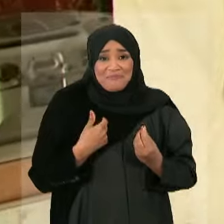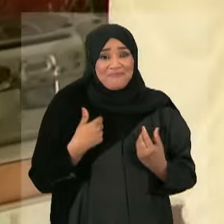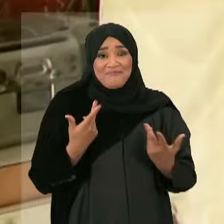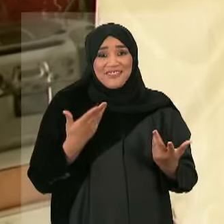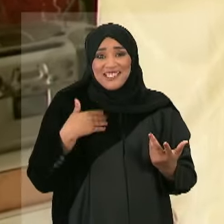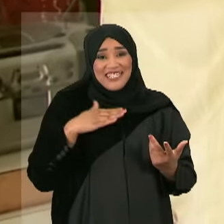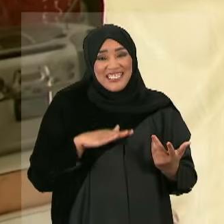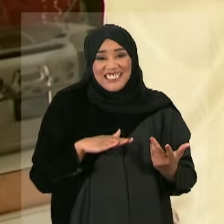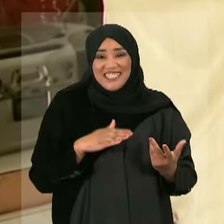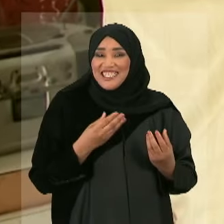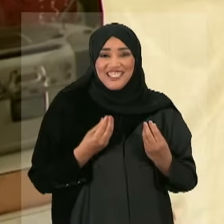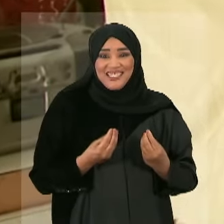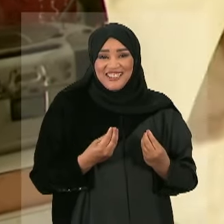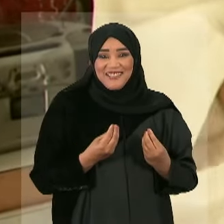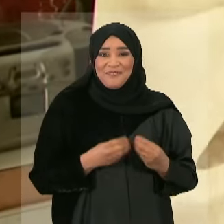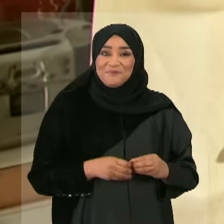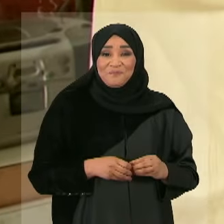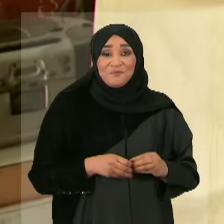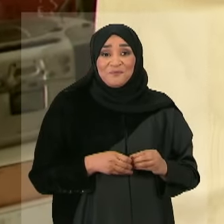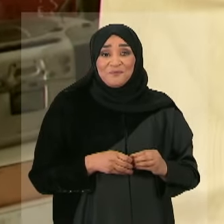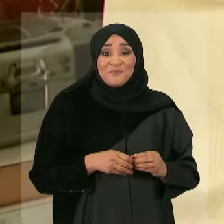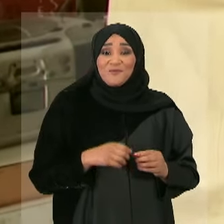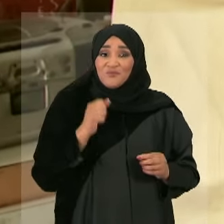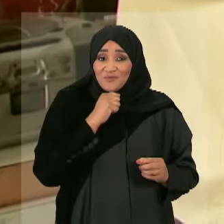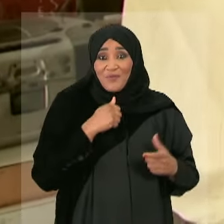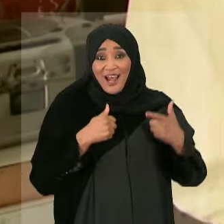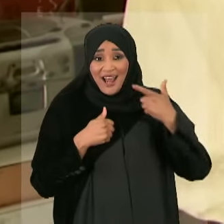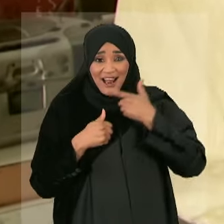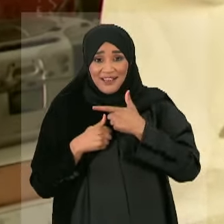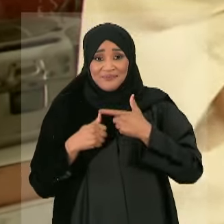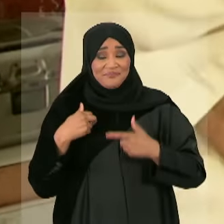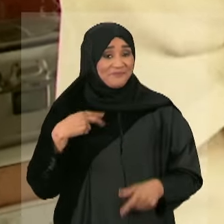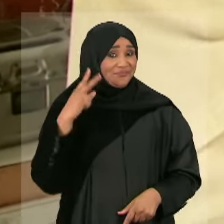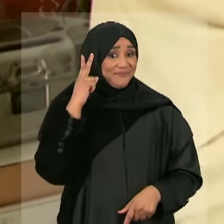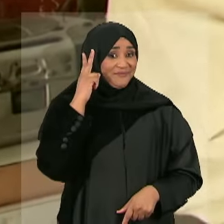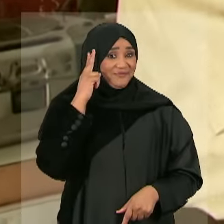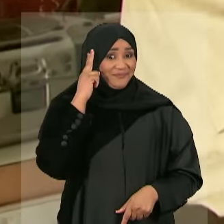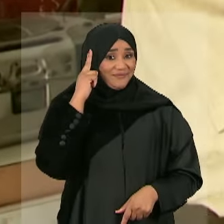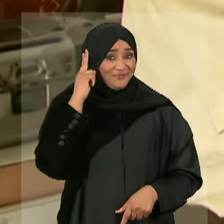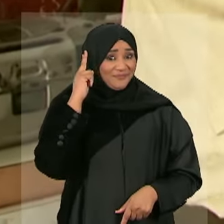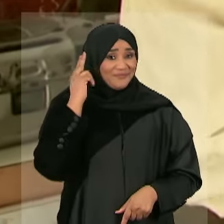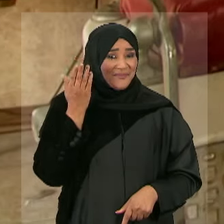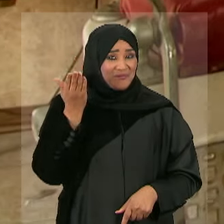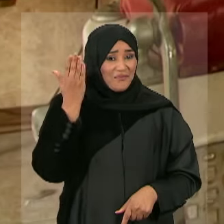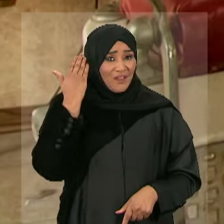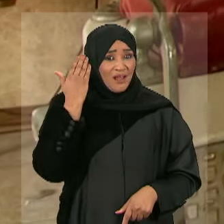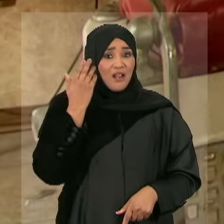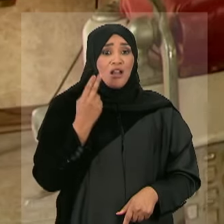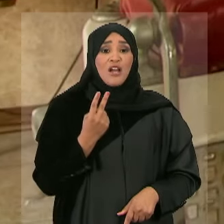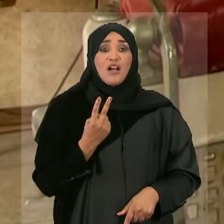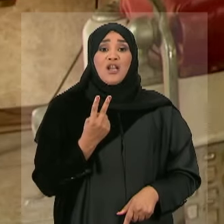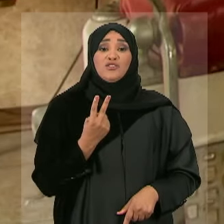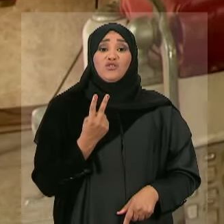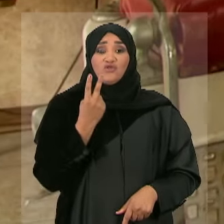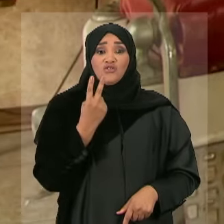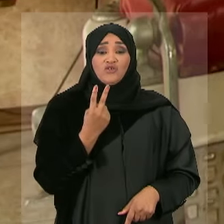بعرف أنا صالح مدبوس اسمي. إلي بشتغل في الحلاقة 73 سنة. لما كنت أفتح الدكان المحل عندي باب المحل كان